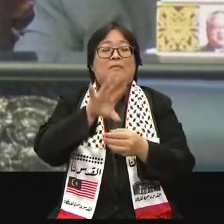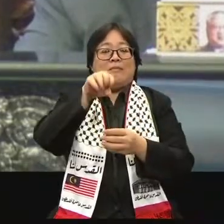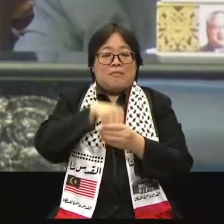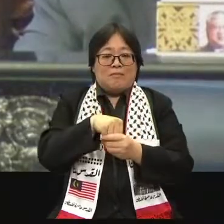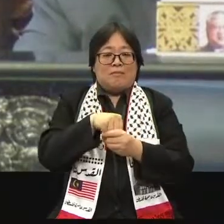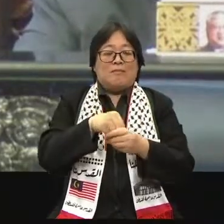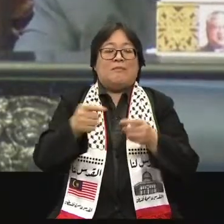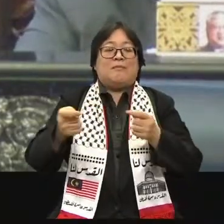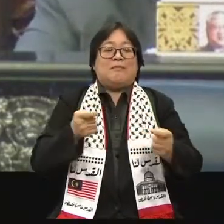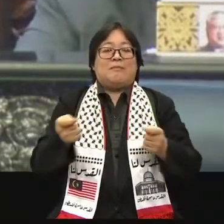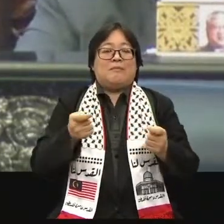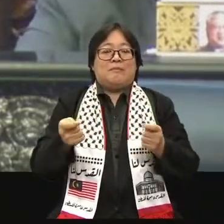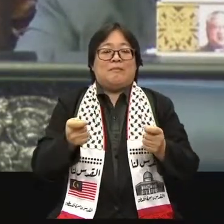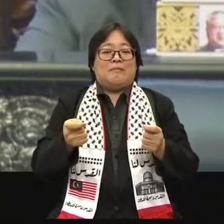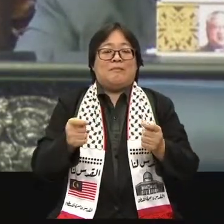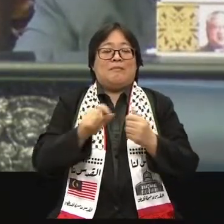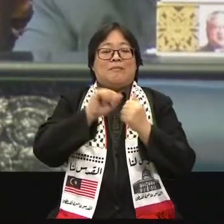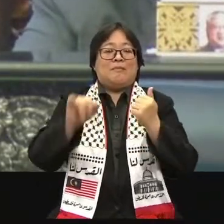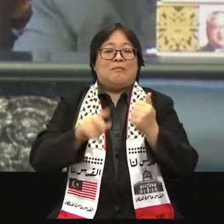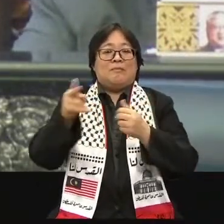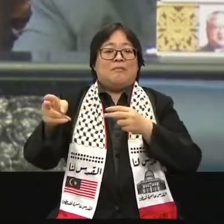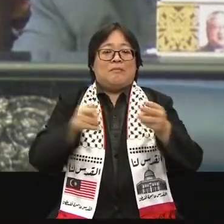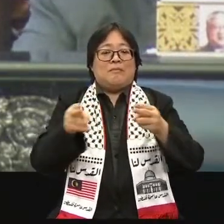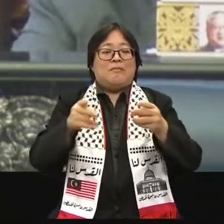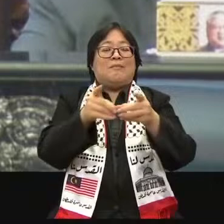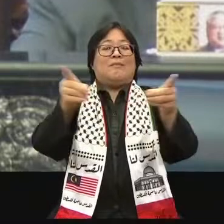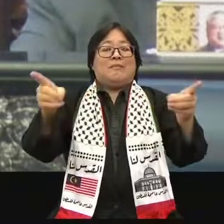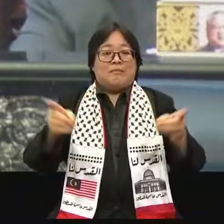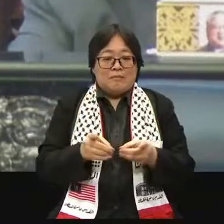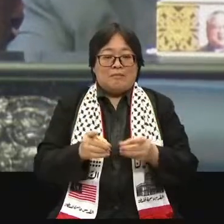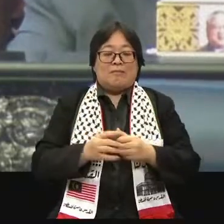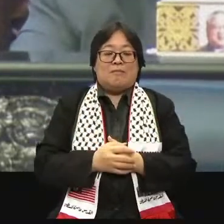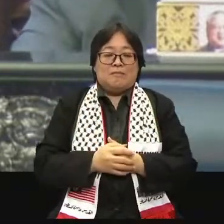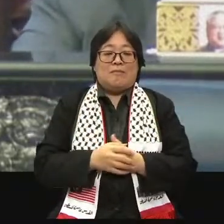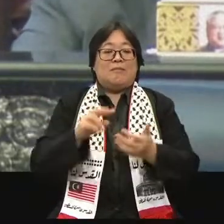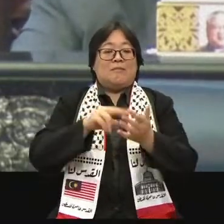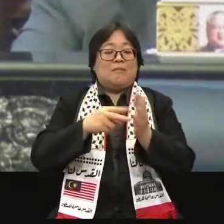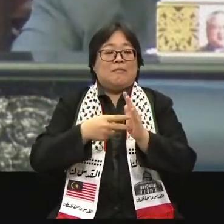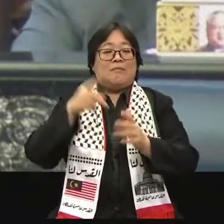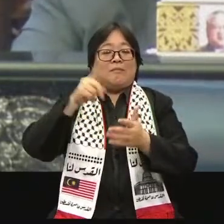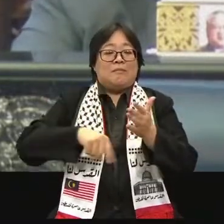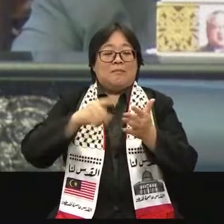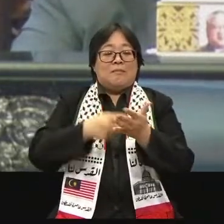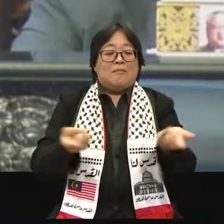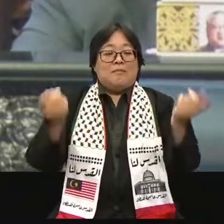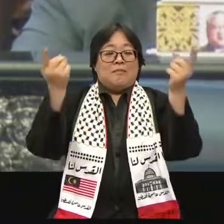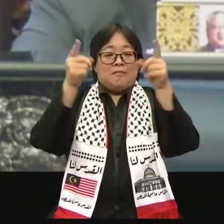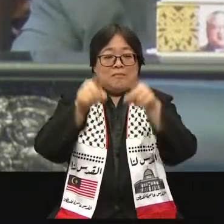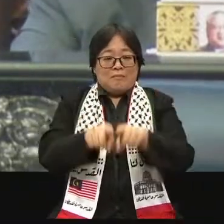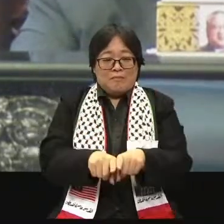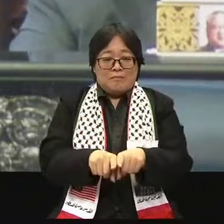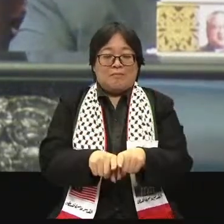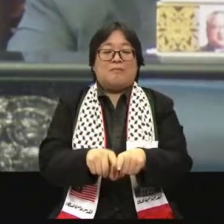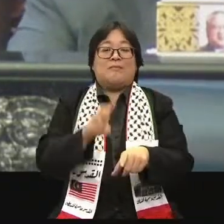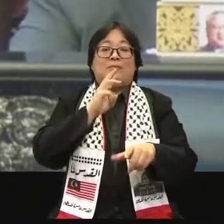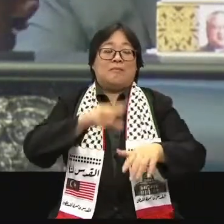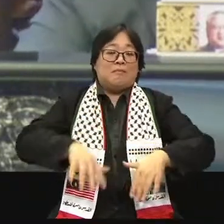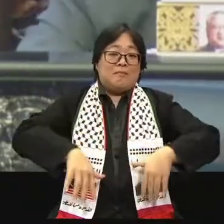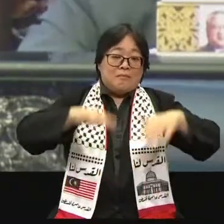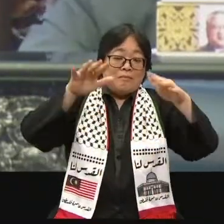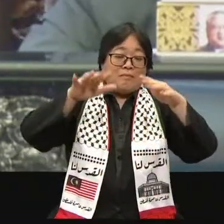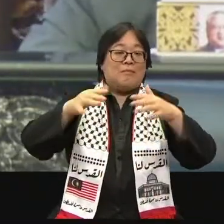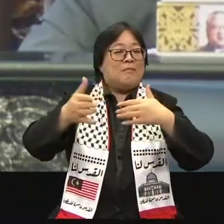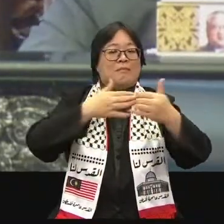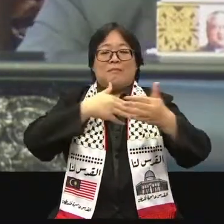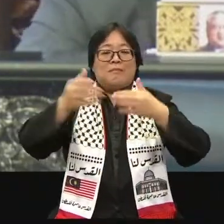dalam pentadbiran jawatankuasa pengurusan Bencana Daerah Jadi maksudnya apa-apa bencana yang berlaku walaupun di kawasan